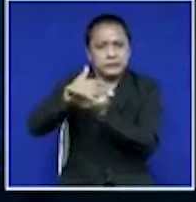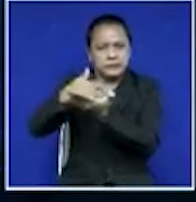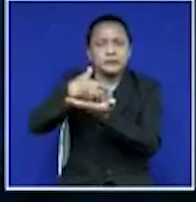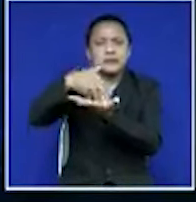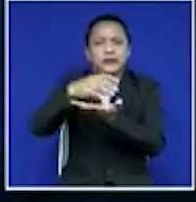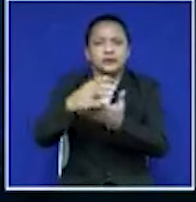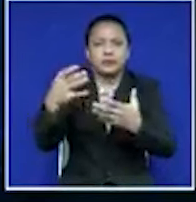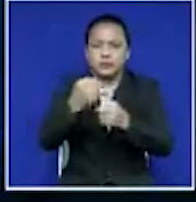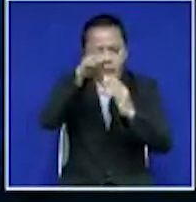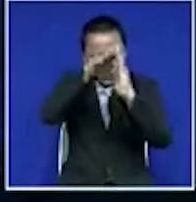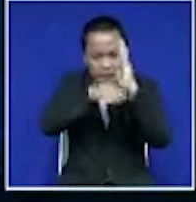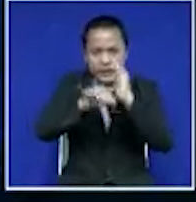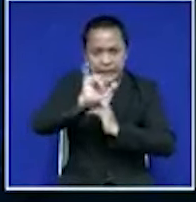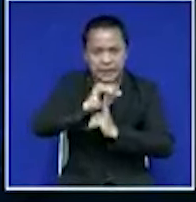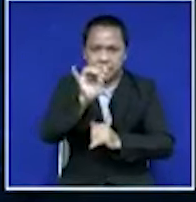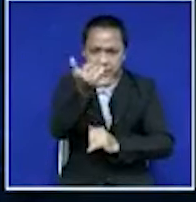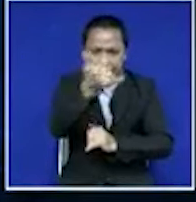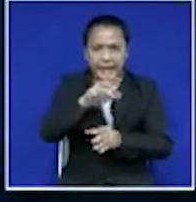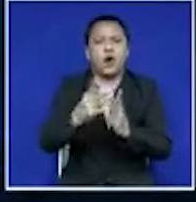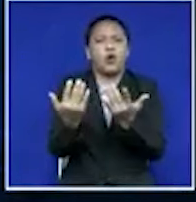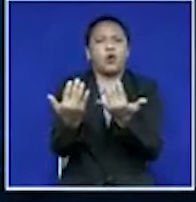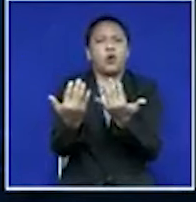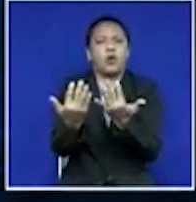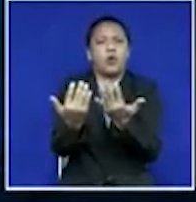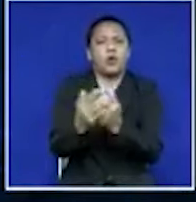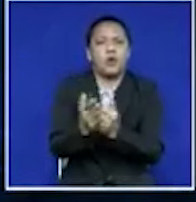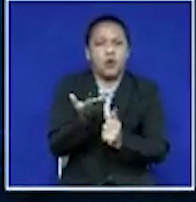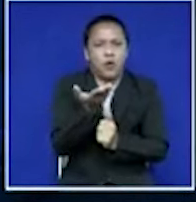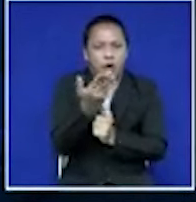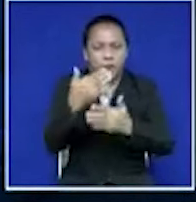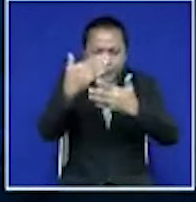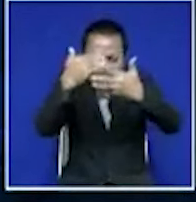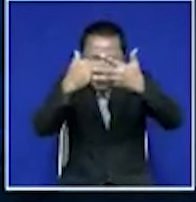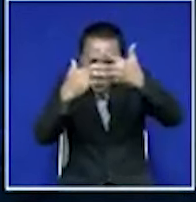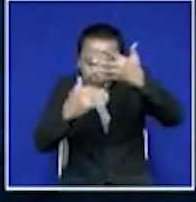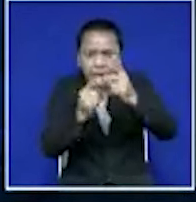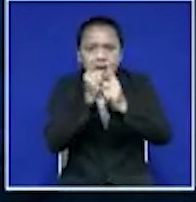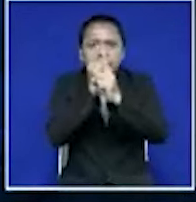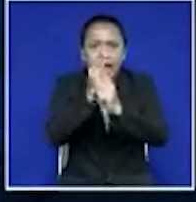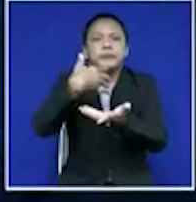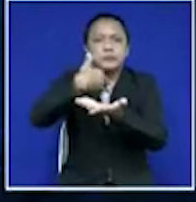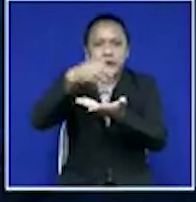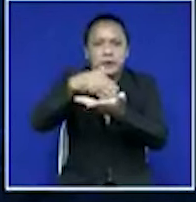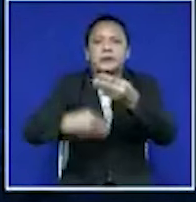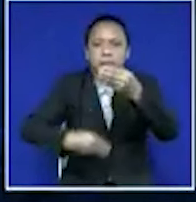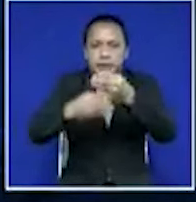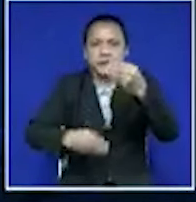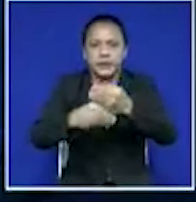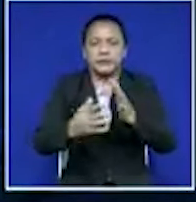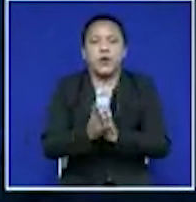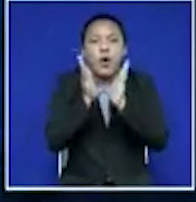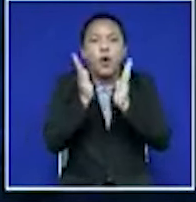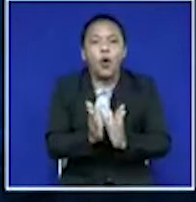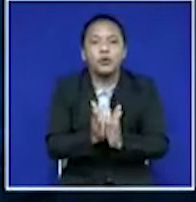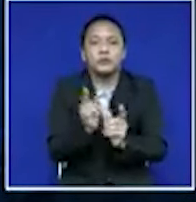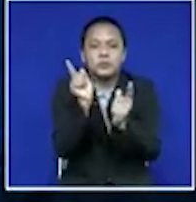ชมได้ทั้งหมดนะครับก็ยังมีบางส่วนที่เราต้องขอค่อยๆทยอยรายงานขึ้นมาแต่ว่าในจำนวนของ